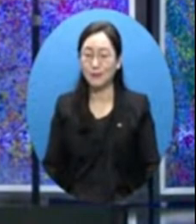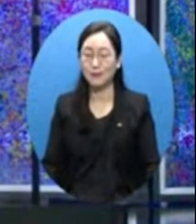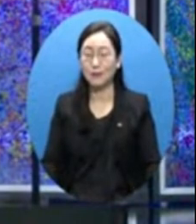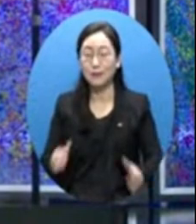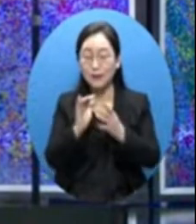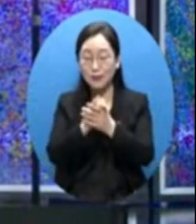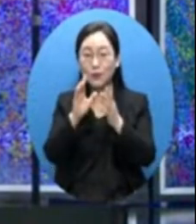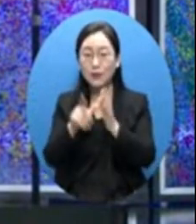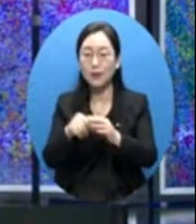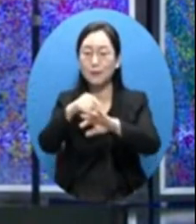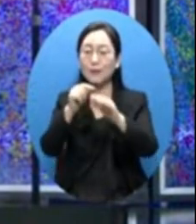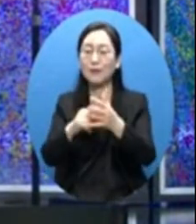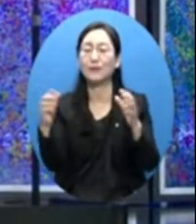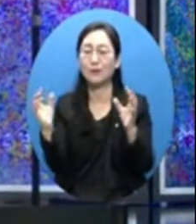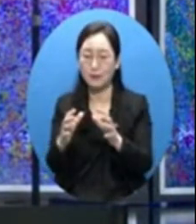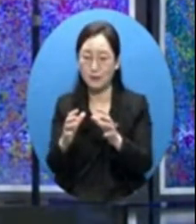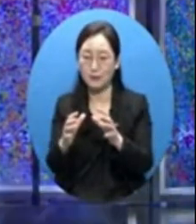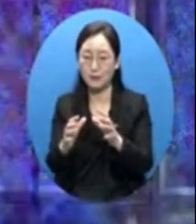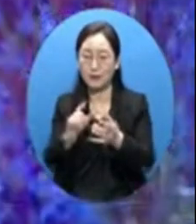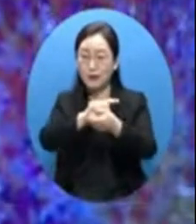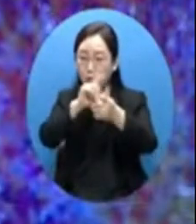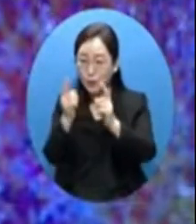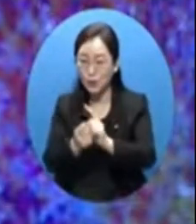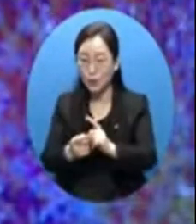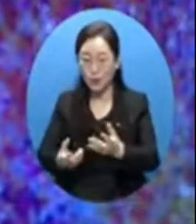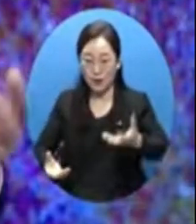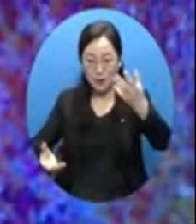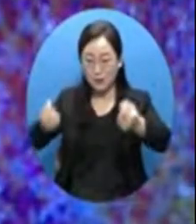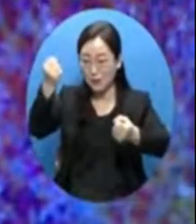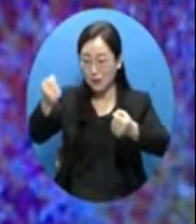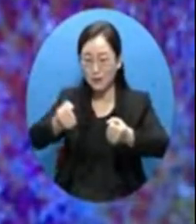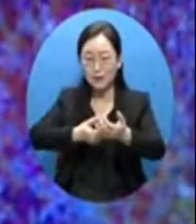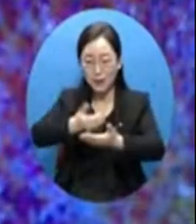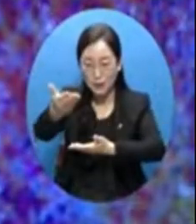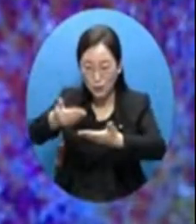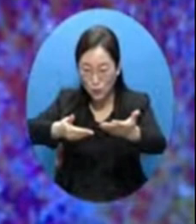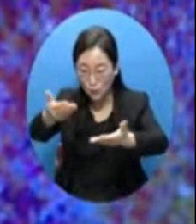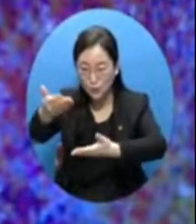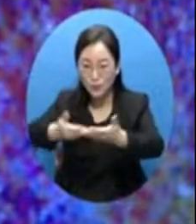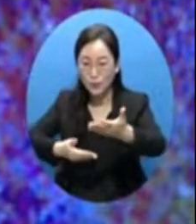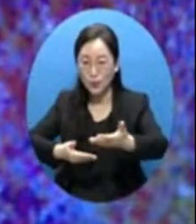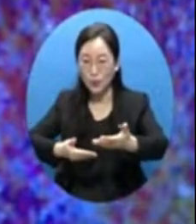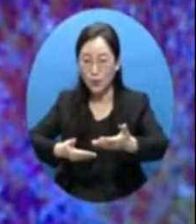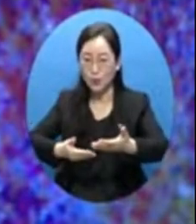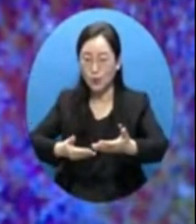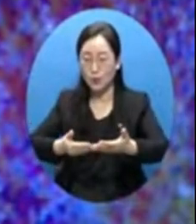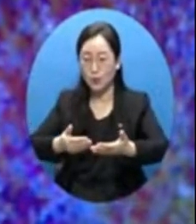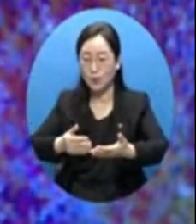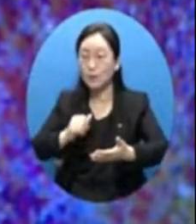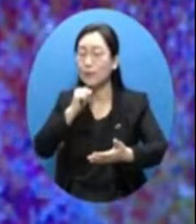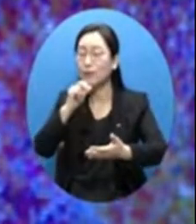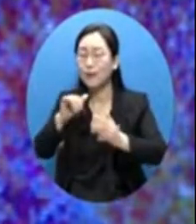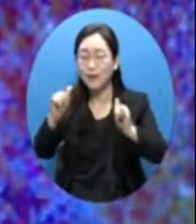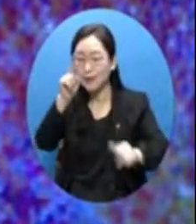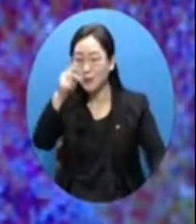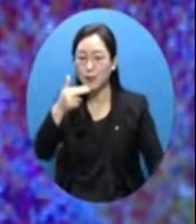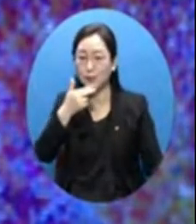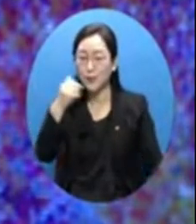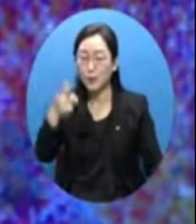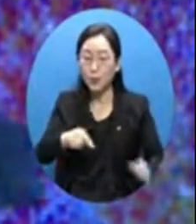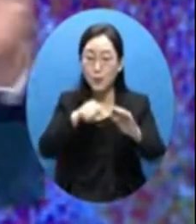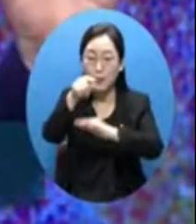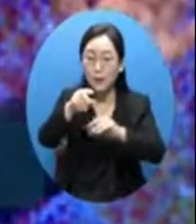기도할 때 저희가 하나가 됐습니다. 그리고 서로 가진 것을 나누었습니다. 교회 안에 궁핍한 자가 없었습니다. 또 나가서 기도할 때 사도들의